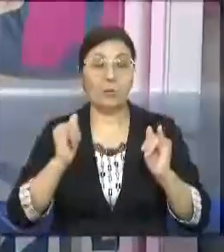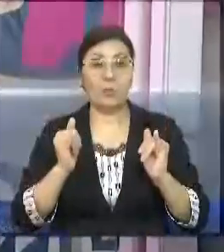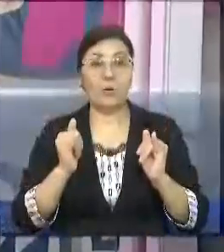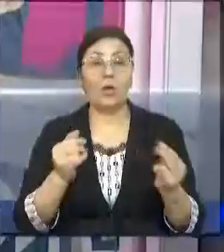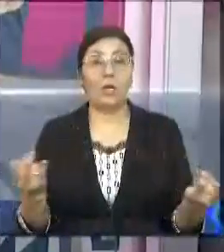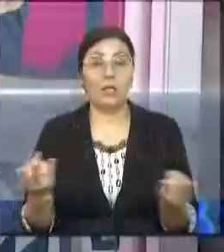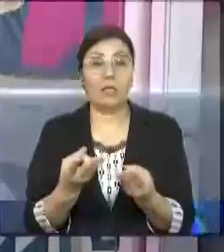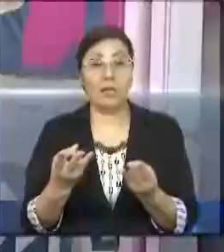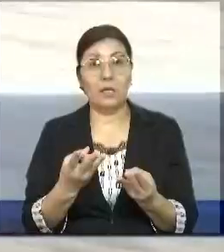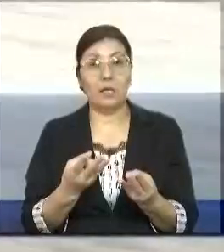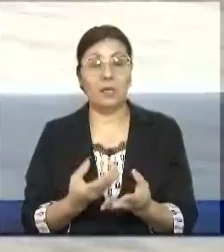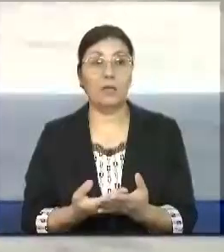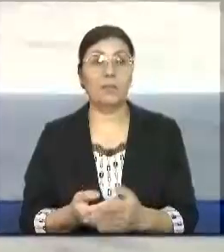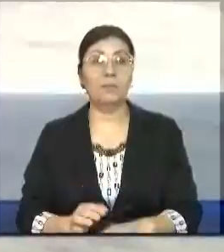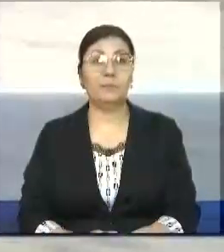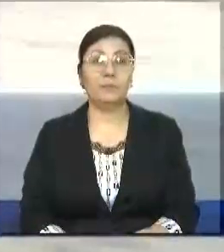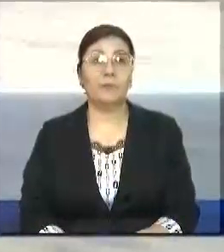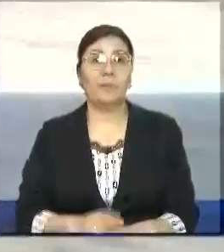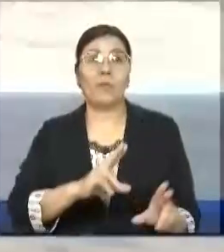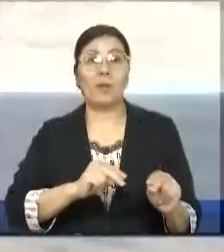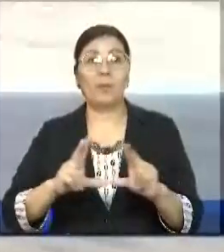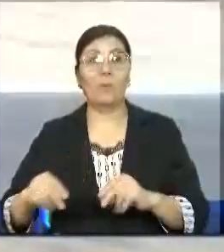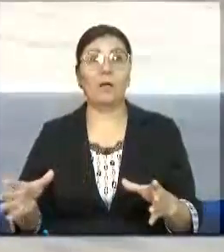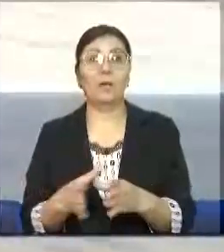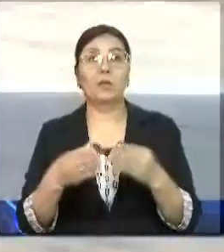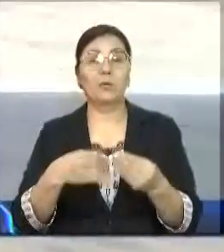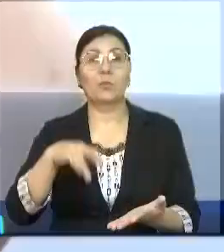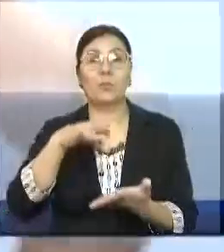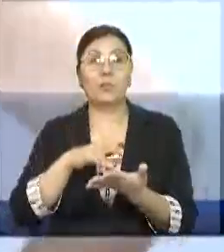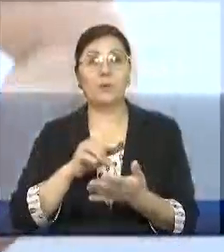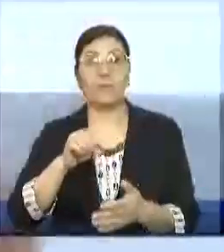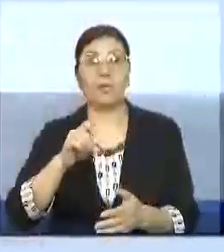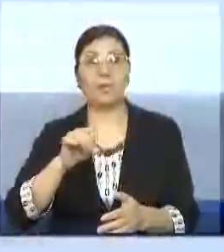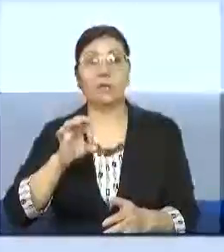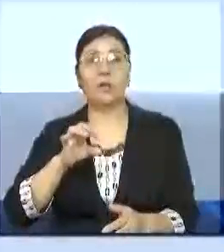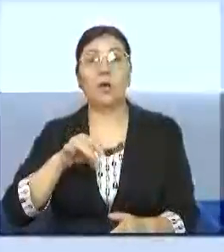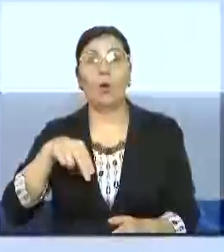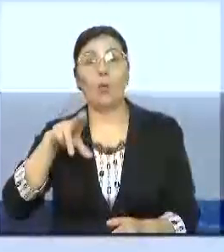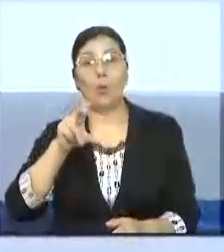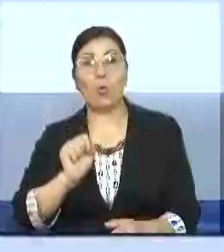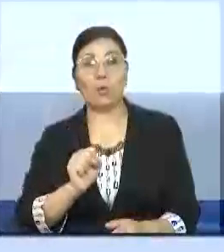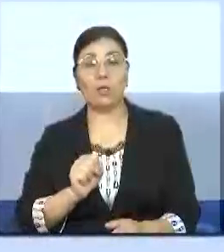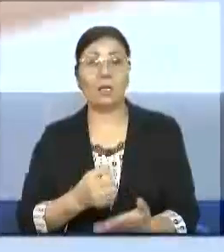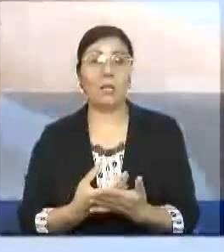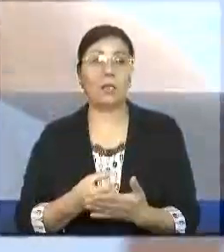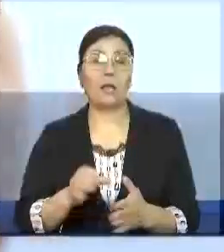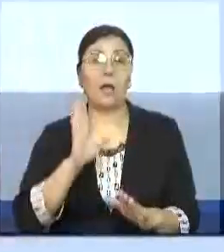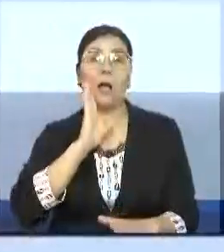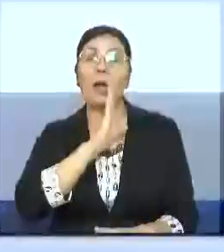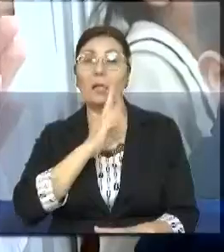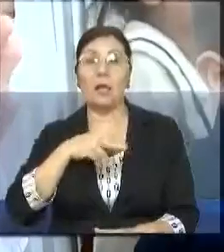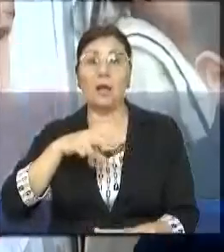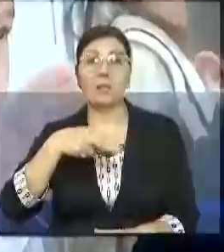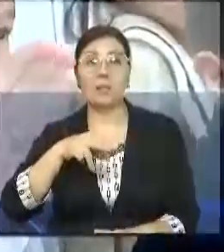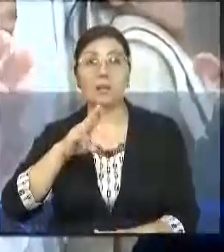айтты, алғысымыз шексіз. Бақытты отбасы орталығы Алтын Орда ауданындағы Анаға Тағзым ғимаратында орналасқан. Мекенжайы Тәуелсіздік